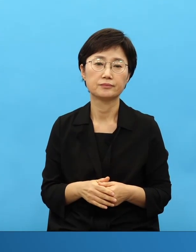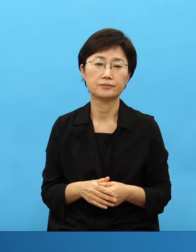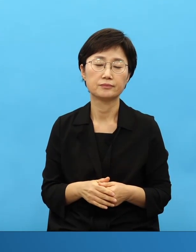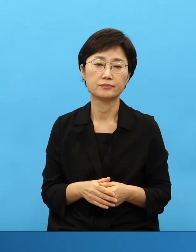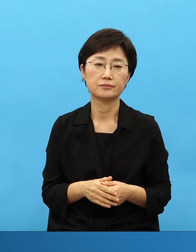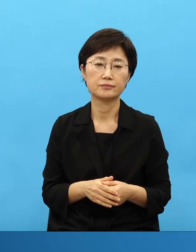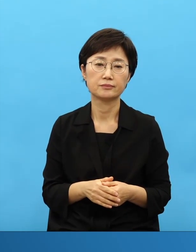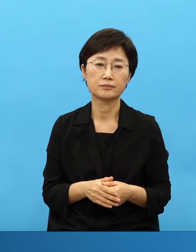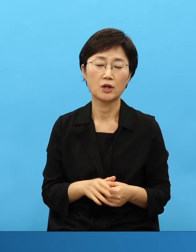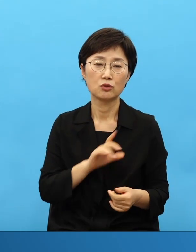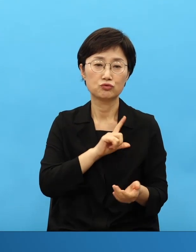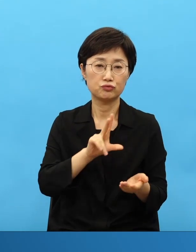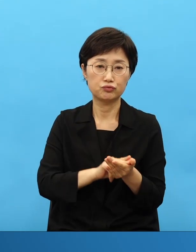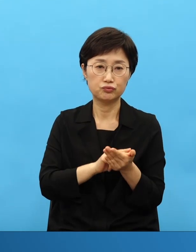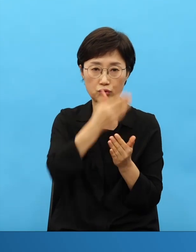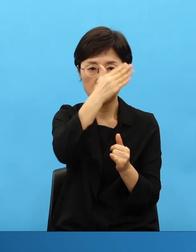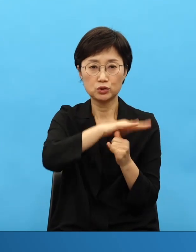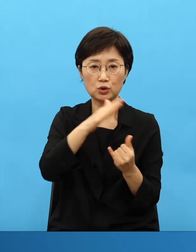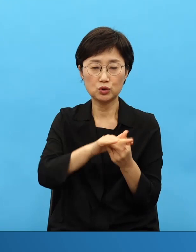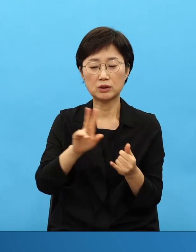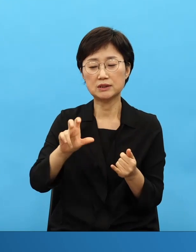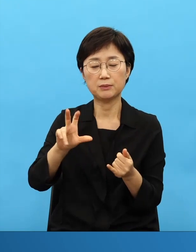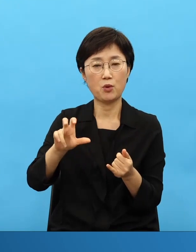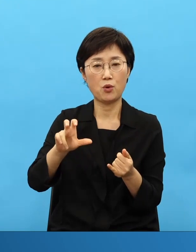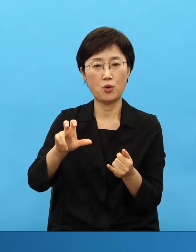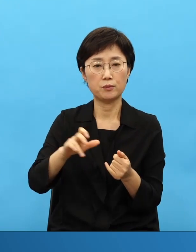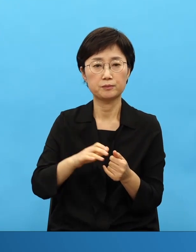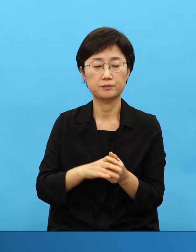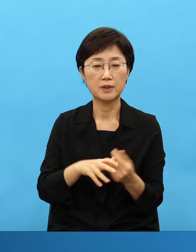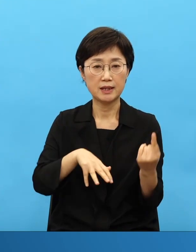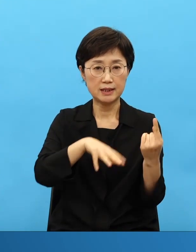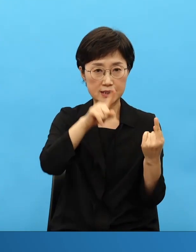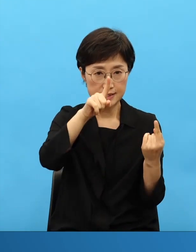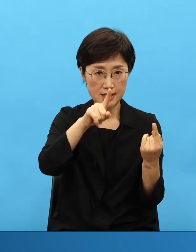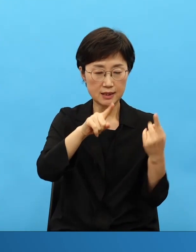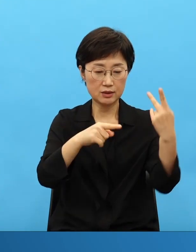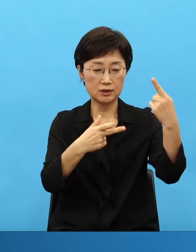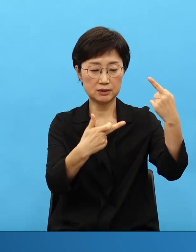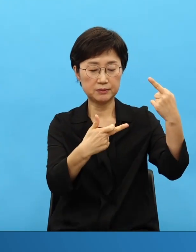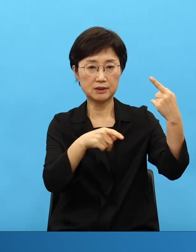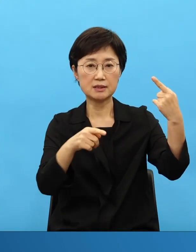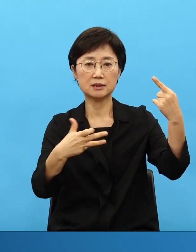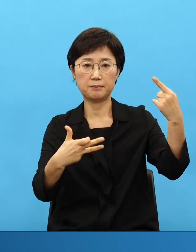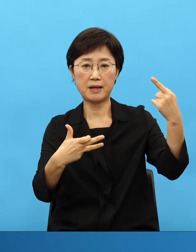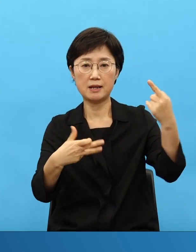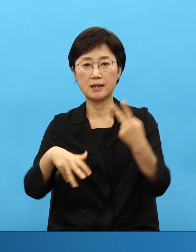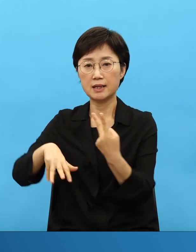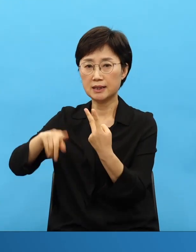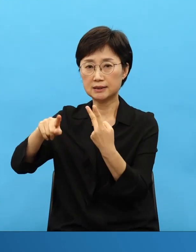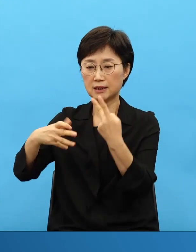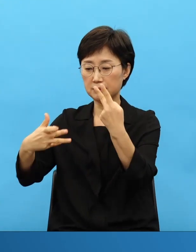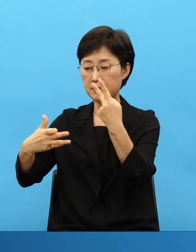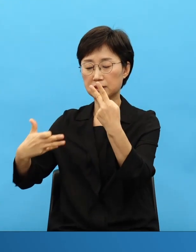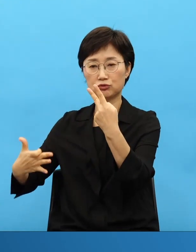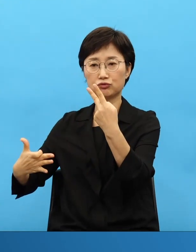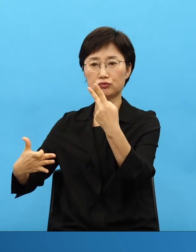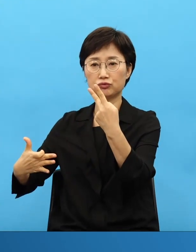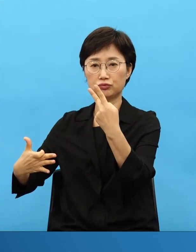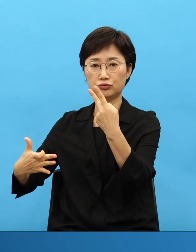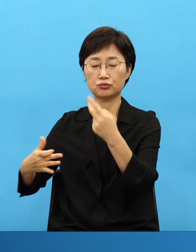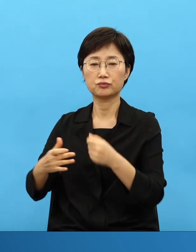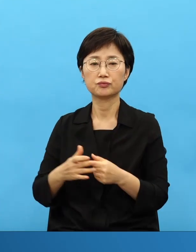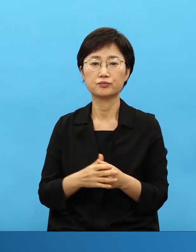청소년 25시란 주제로 열리는 이번 수련회는 1차는 17일부터 이틀간, 2차는 18일부터 이틀간